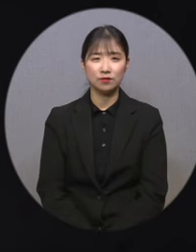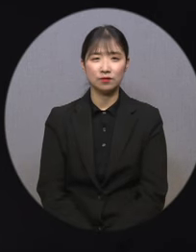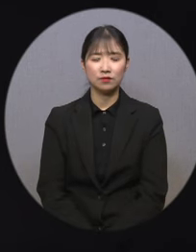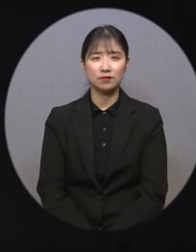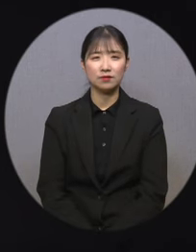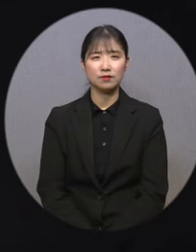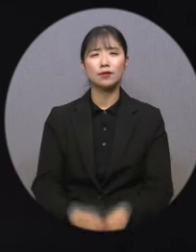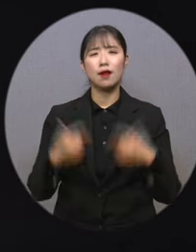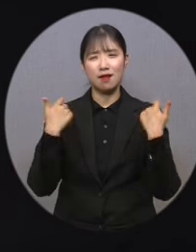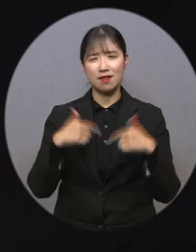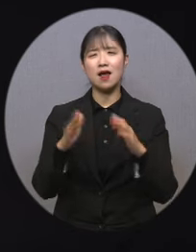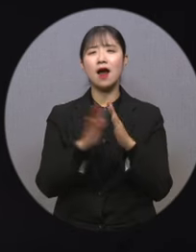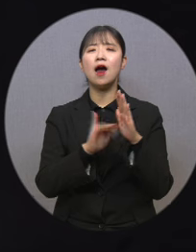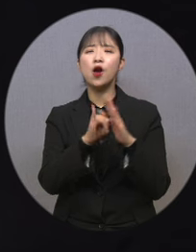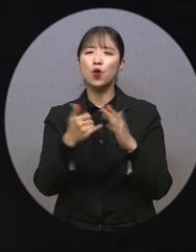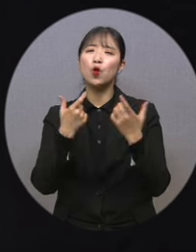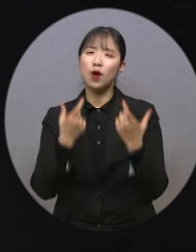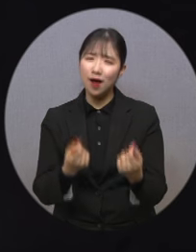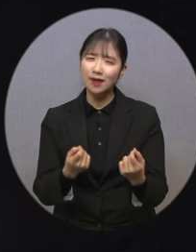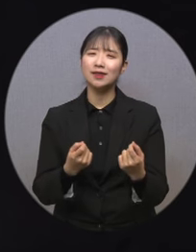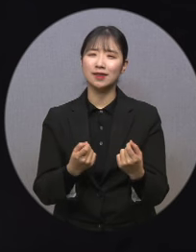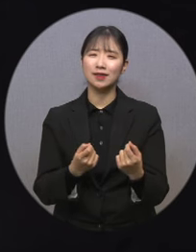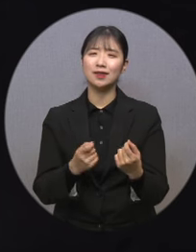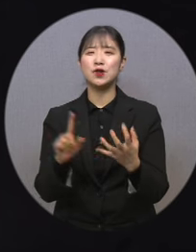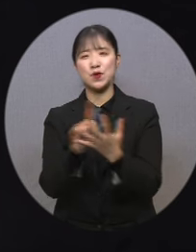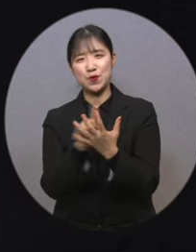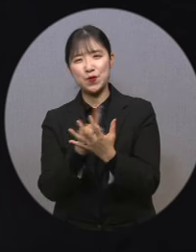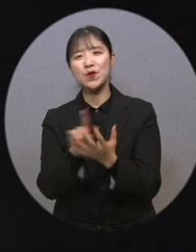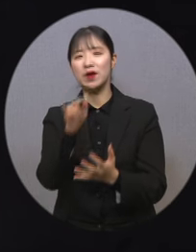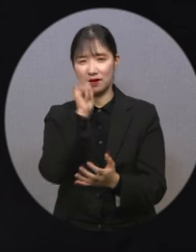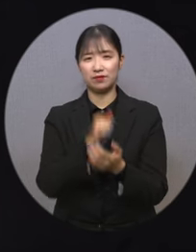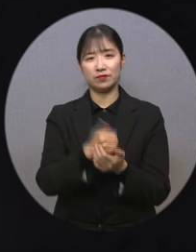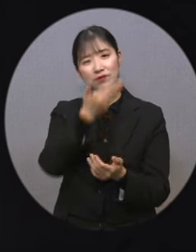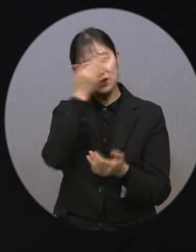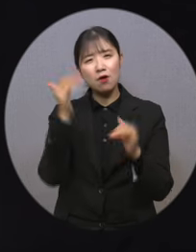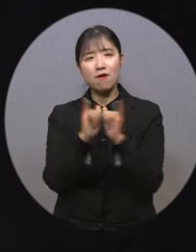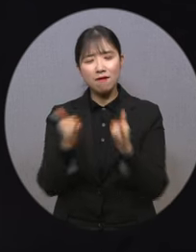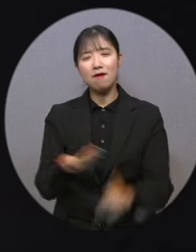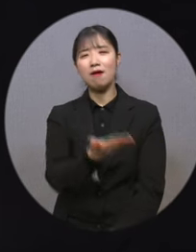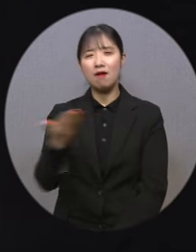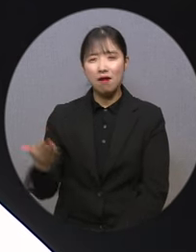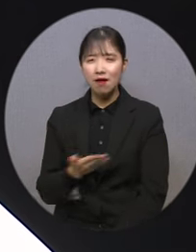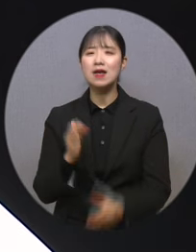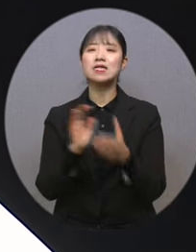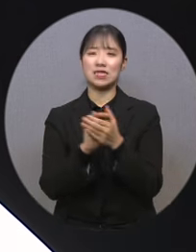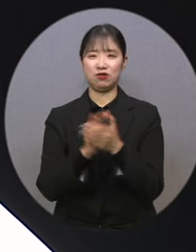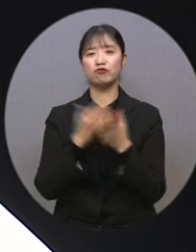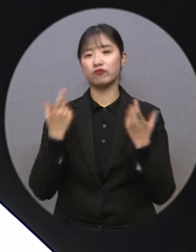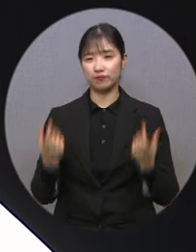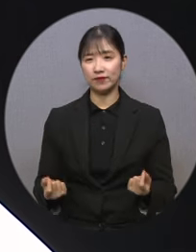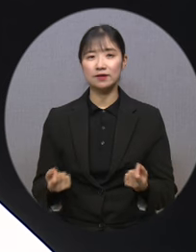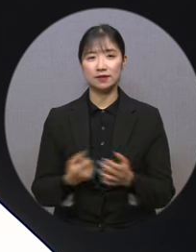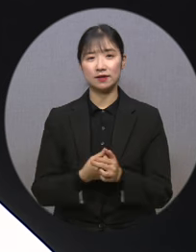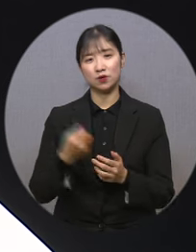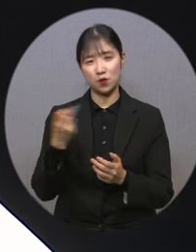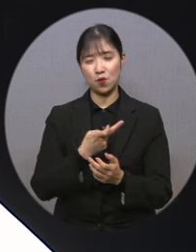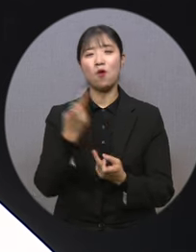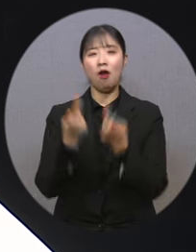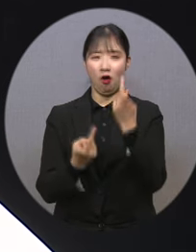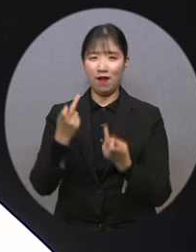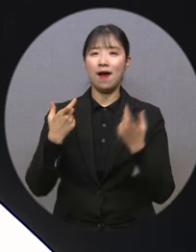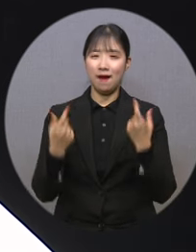항상 가족같이 돼야죠. 청년들 보면은 그냥 친구처럼 또 뭐 이렇게